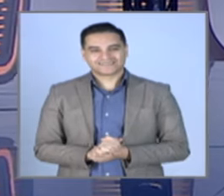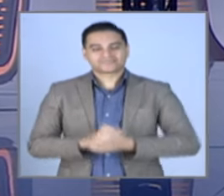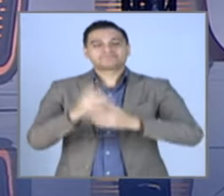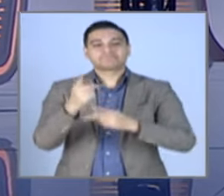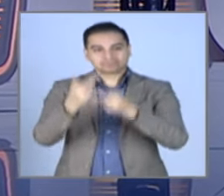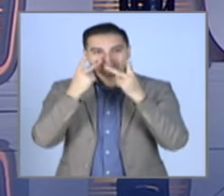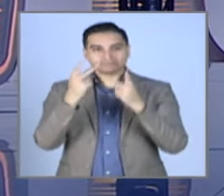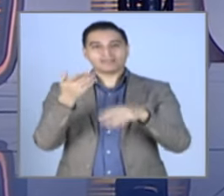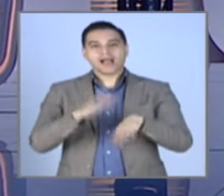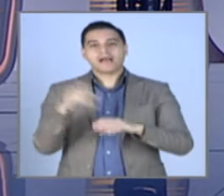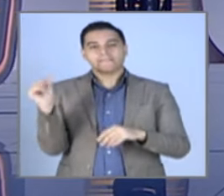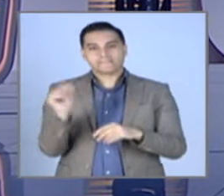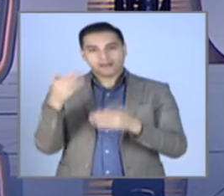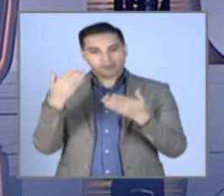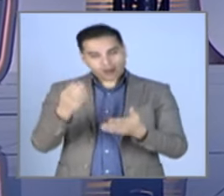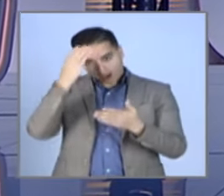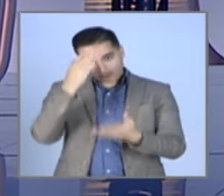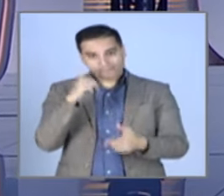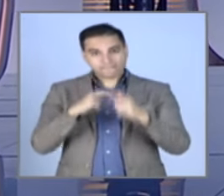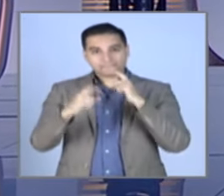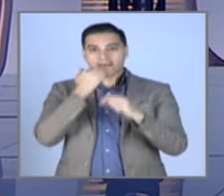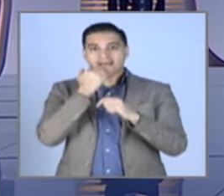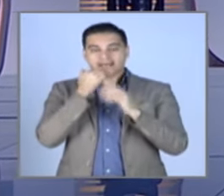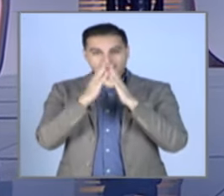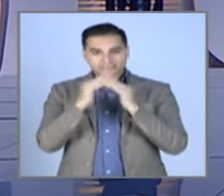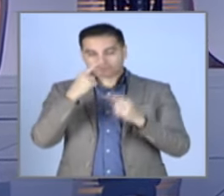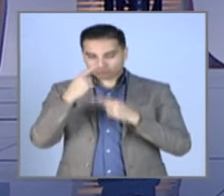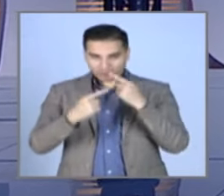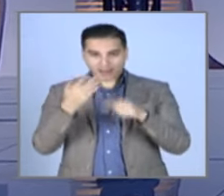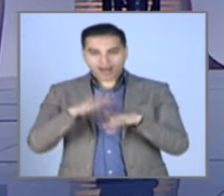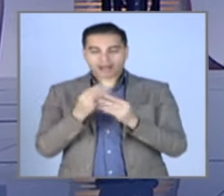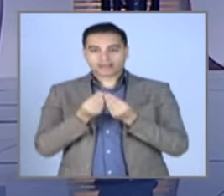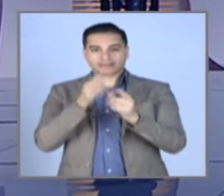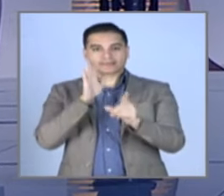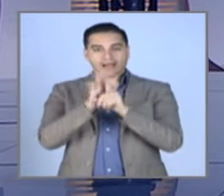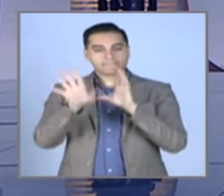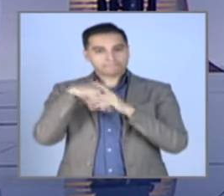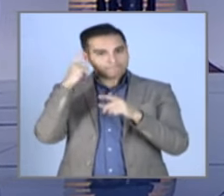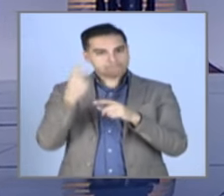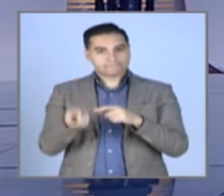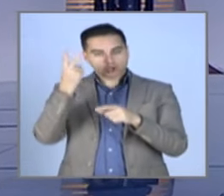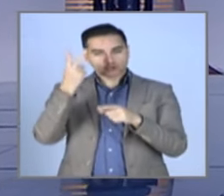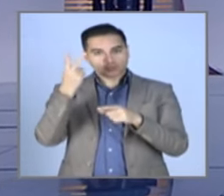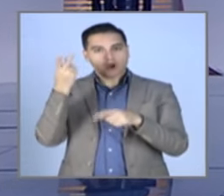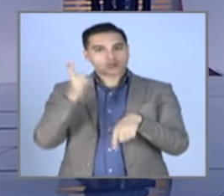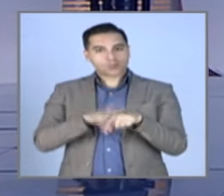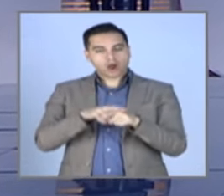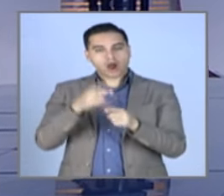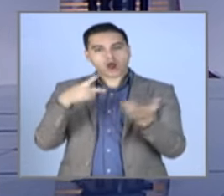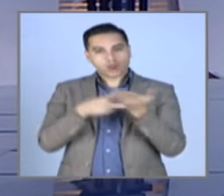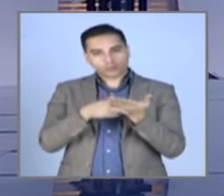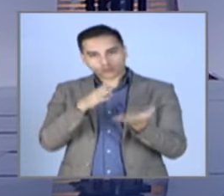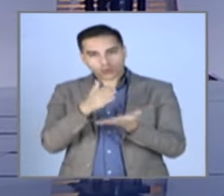من خلال برنامج العباقرة، البنك الأهلي المصري مستمر في تقديم دعم المشروعات الصغيرة